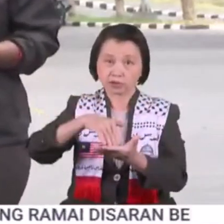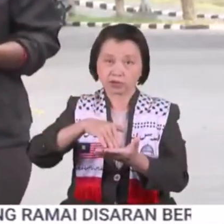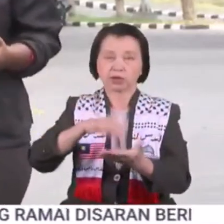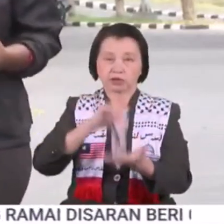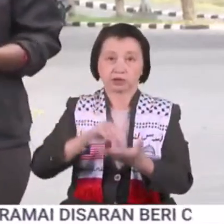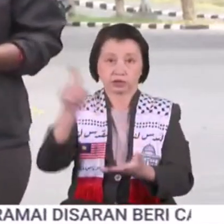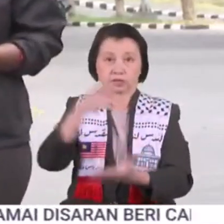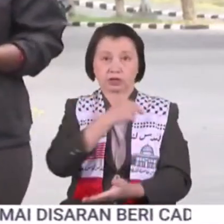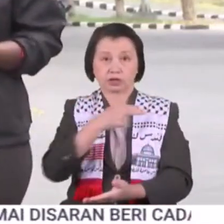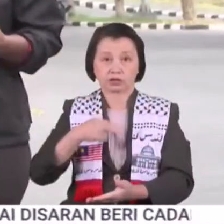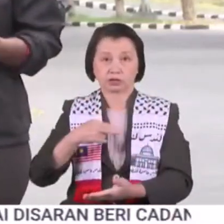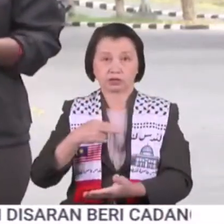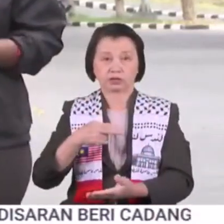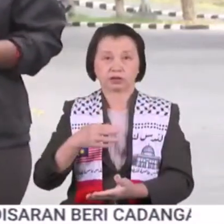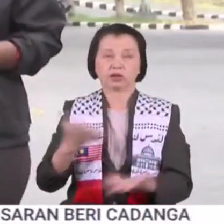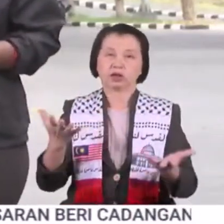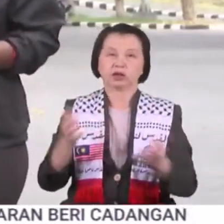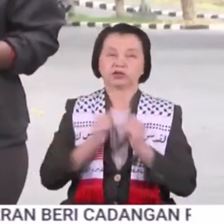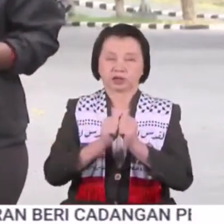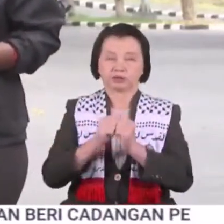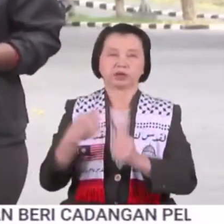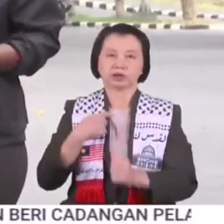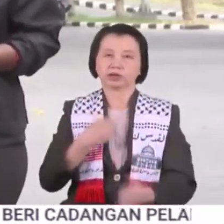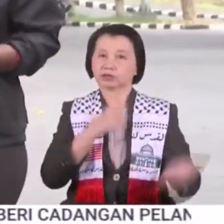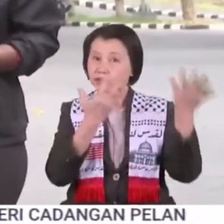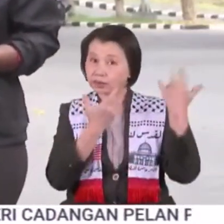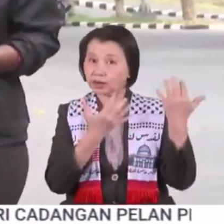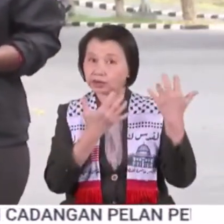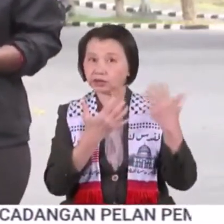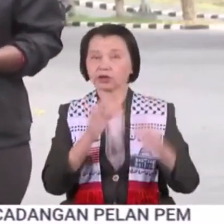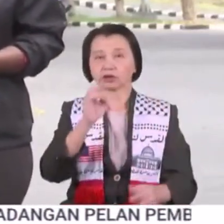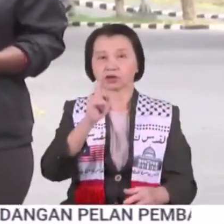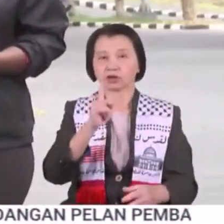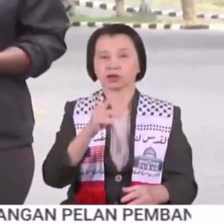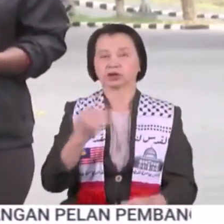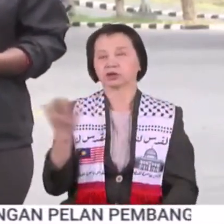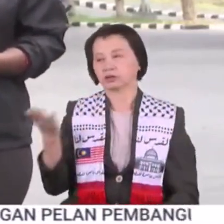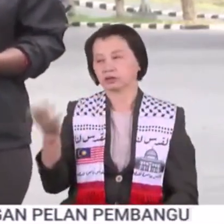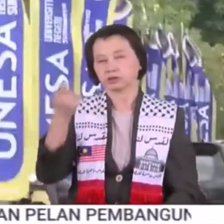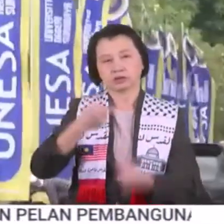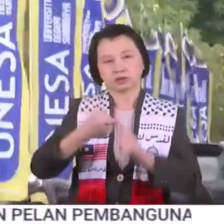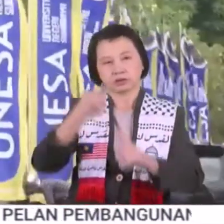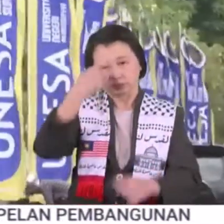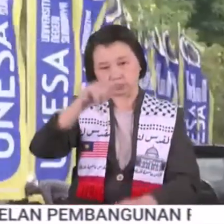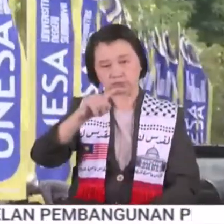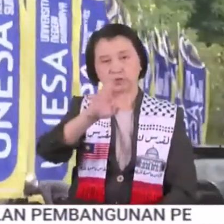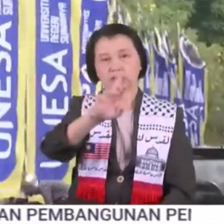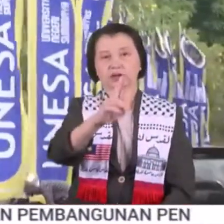Surabaya dan Malang? Sama-sama kita nantikan. Tina Rama, Indonesia RTM.